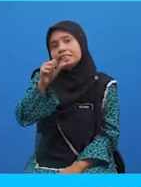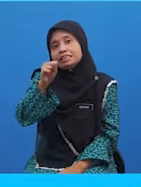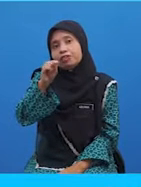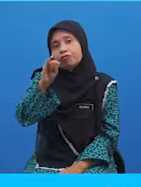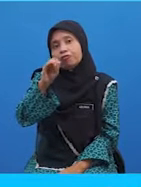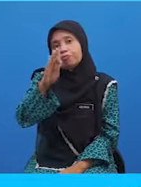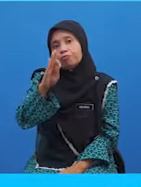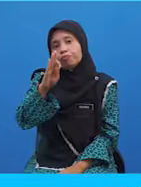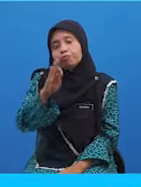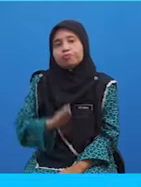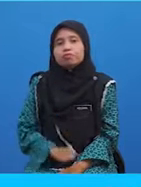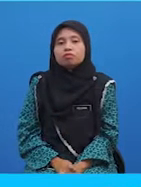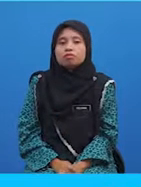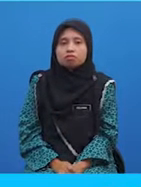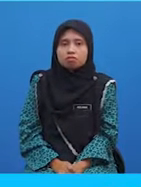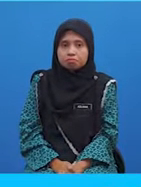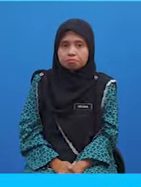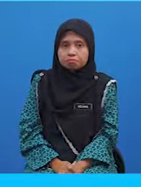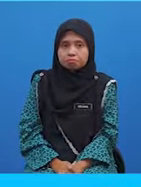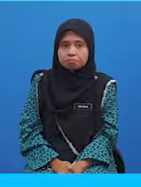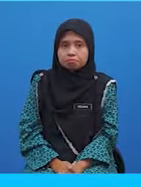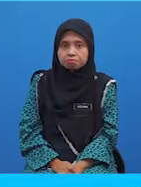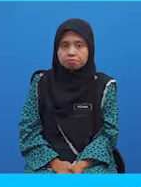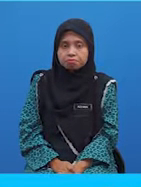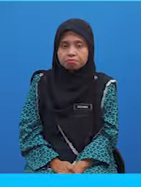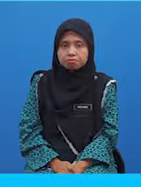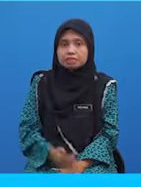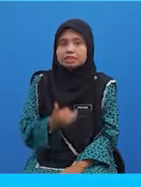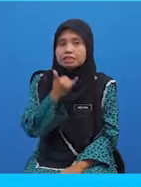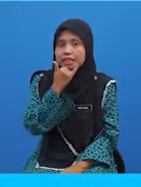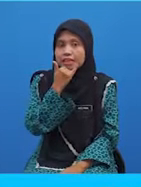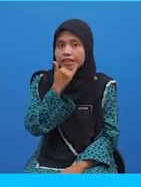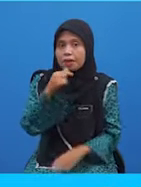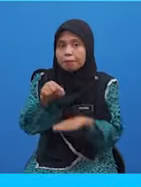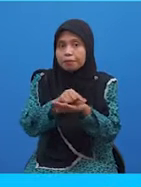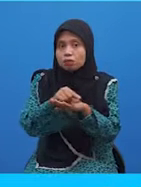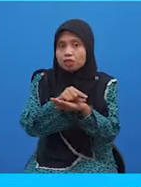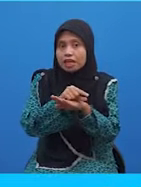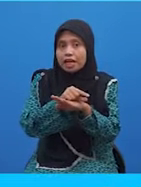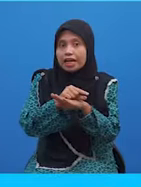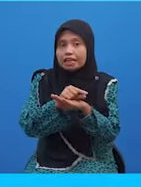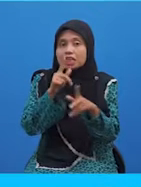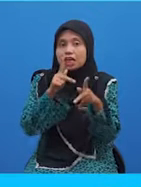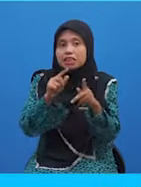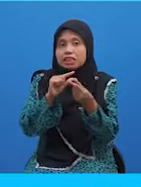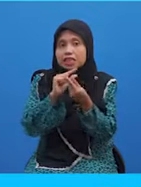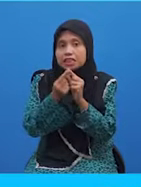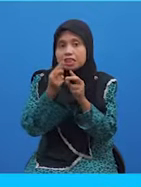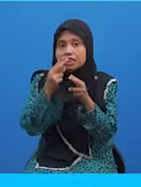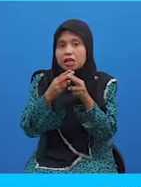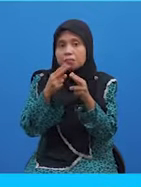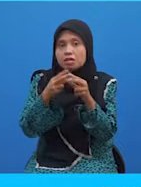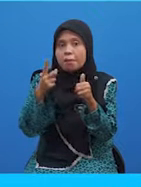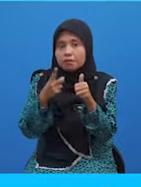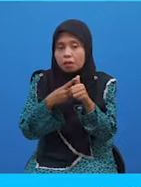pertama, kedua atau ketiga dalam ayat. Kesalahan penggunaan ganti nama diri ketiga